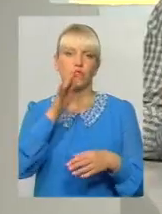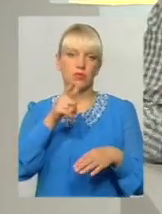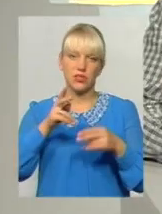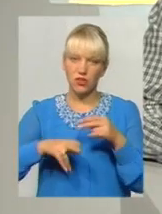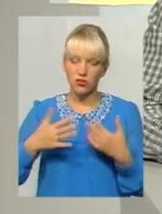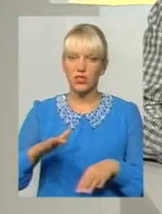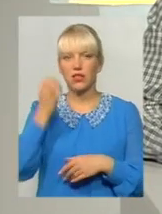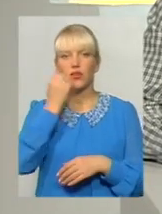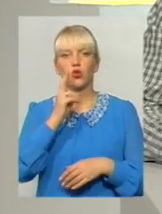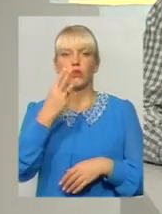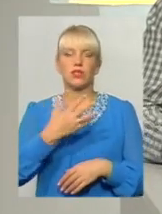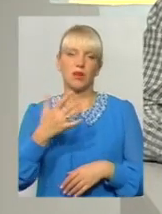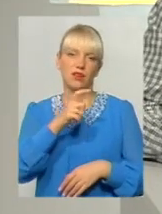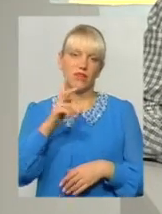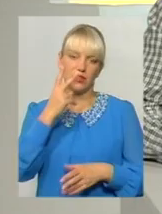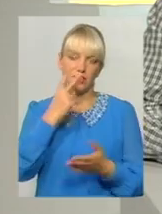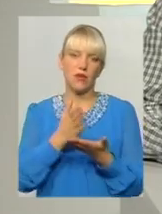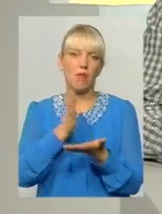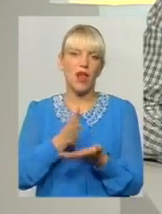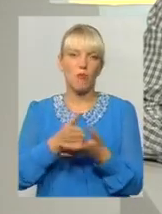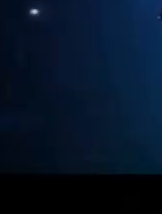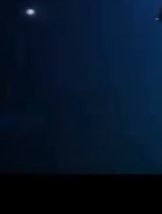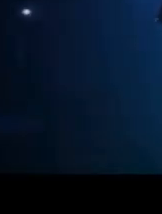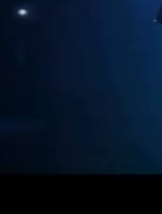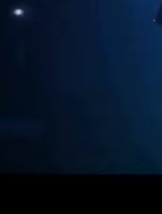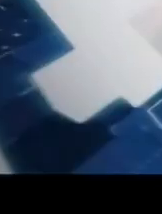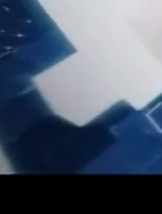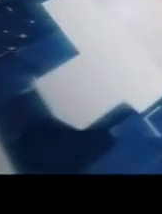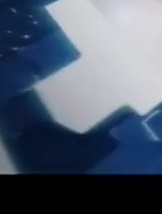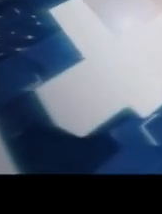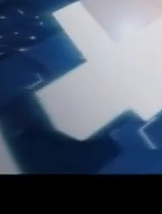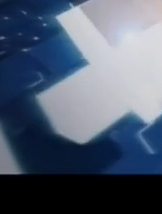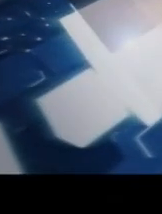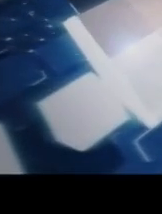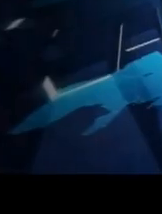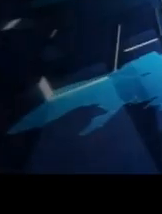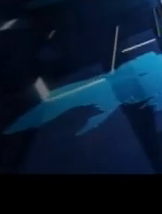Дякую всім, хто 35 хвилин дивився нас в прямому ефірі. Дякую, до зустрічі.